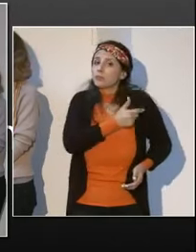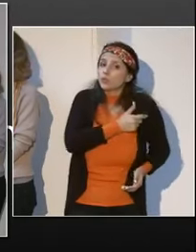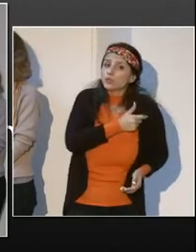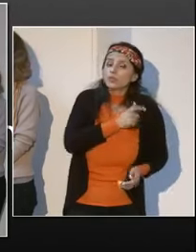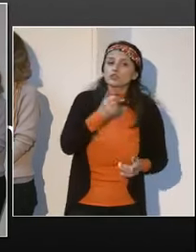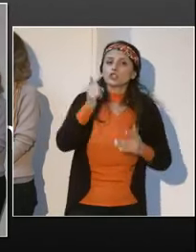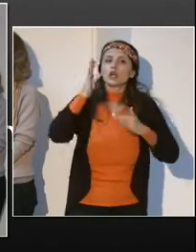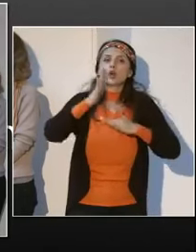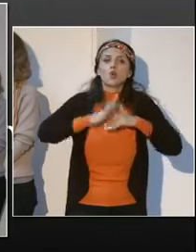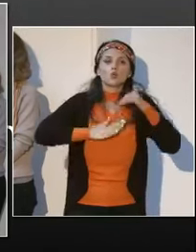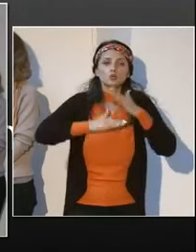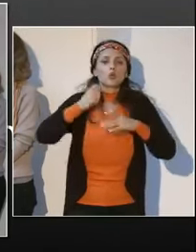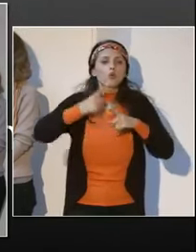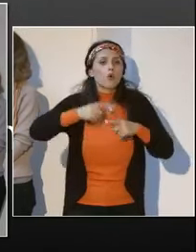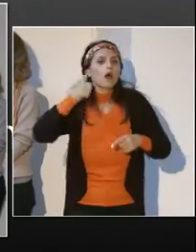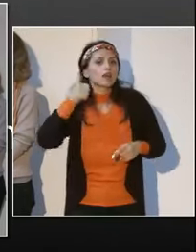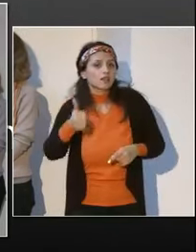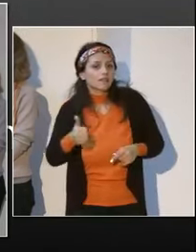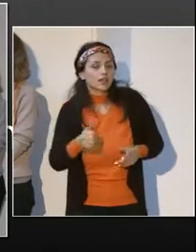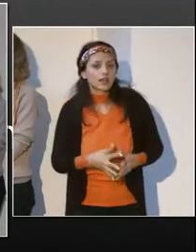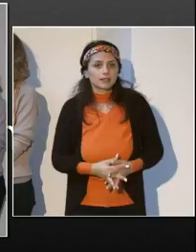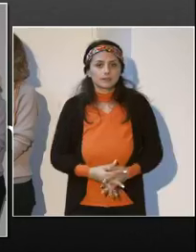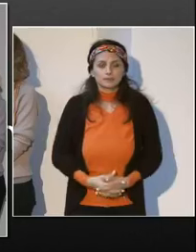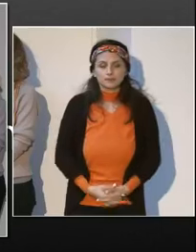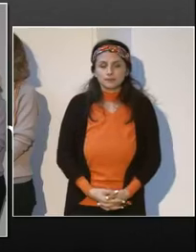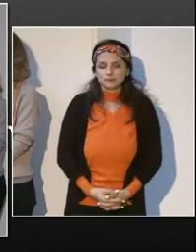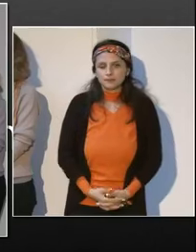construi cu adevărat